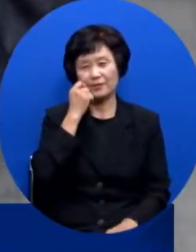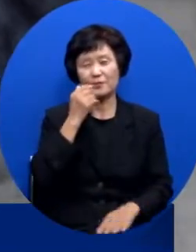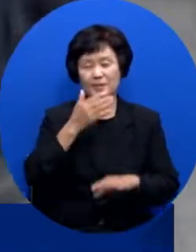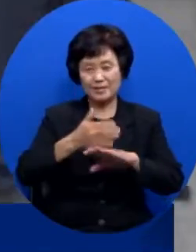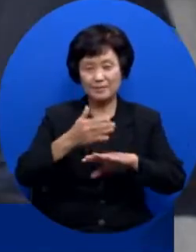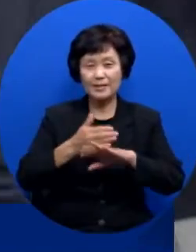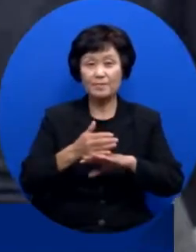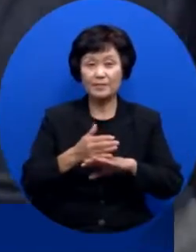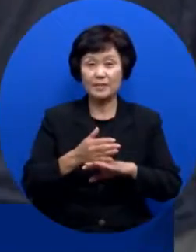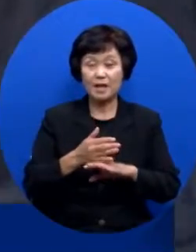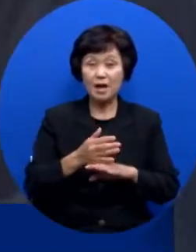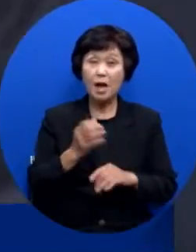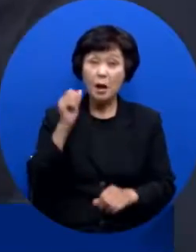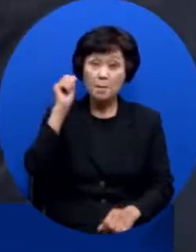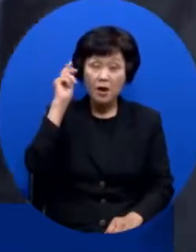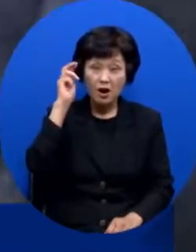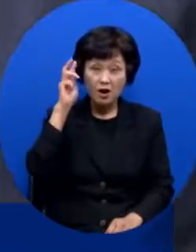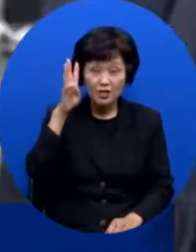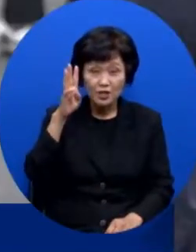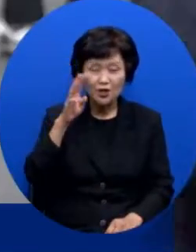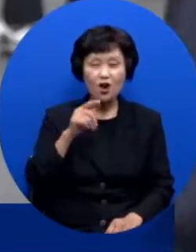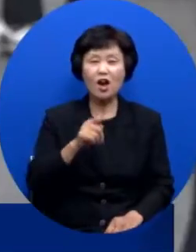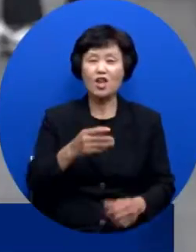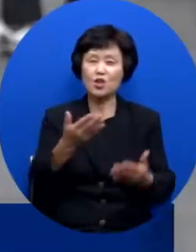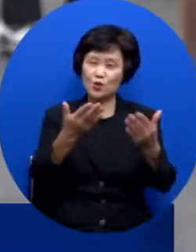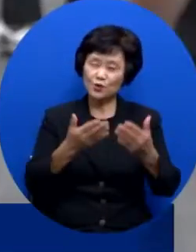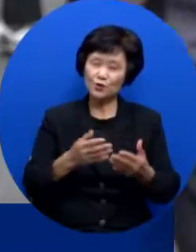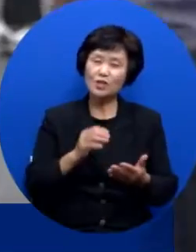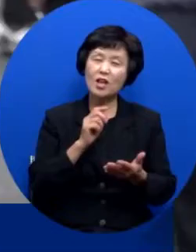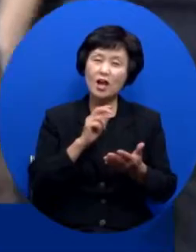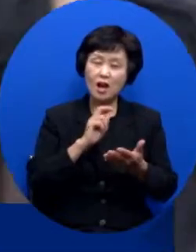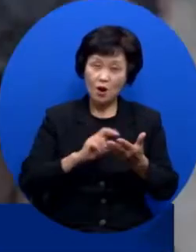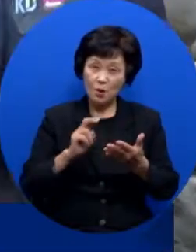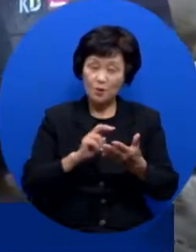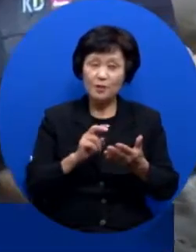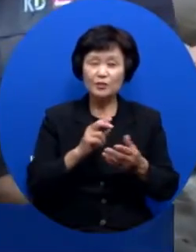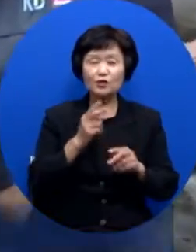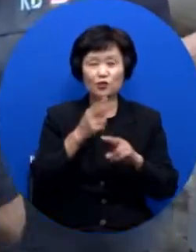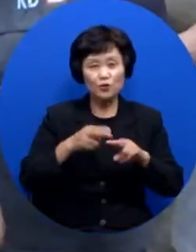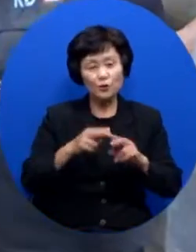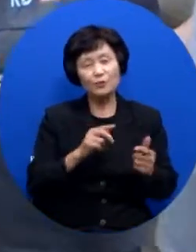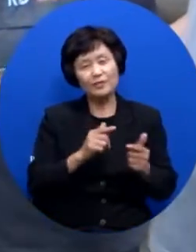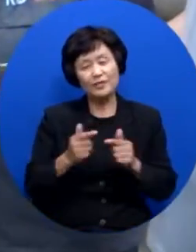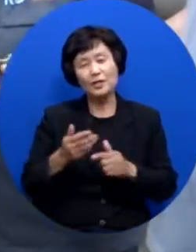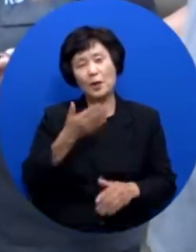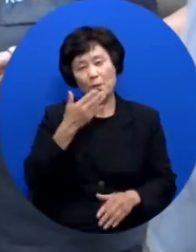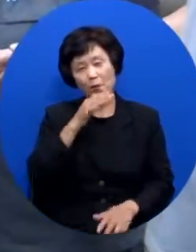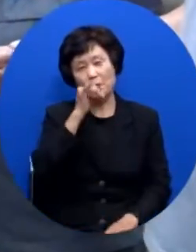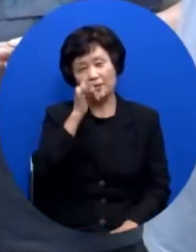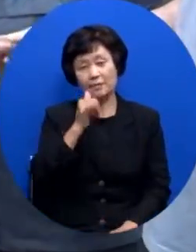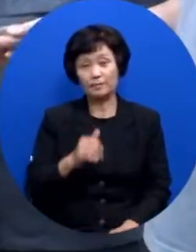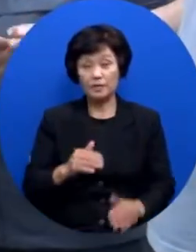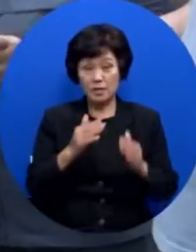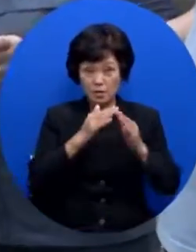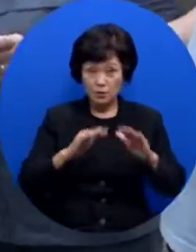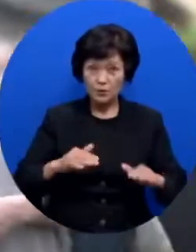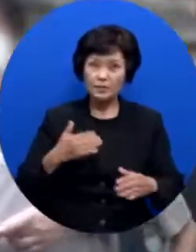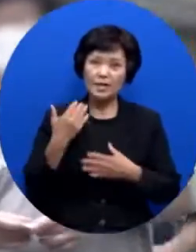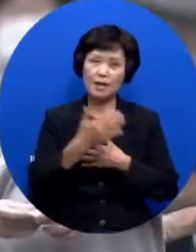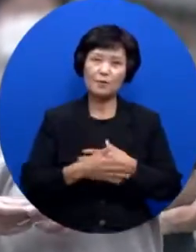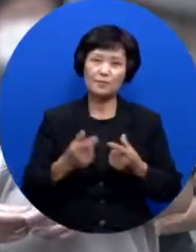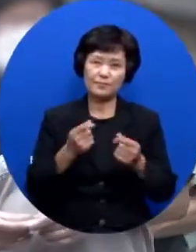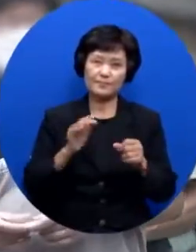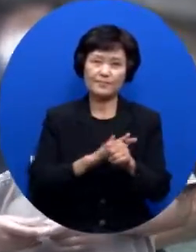집에서도 며칠 동안 이걸 진짜 고마워해요. 먹으면서. 이웃을 내 몸과 같이 사랑하라고